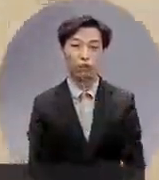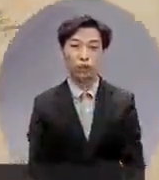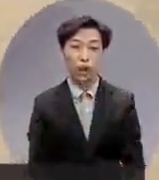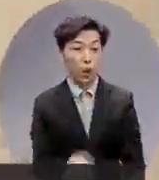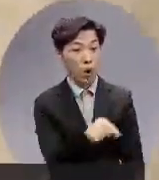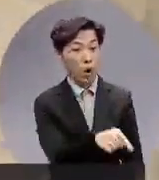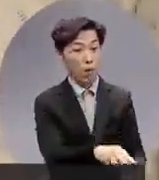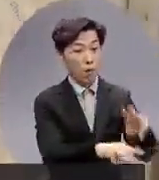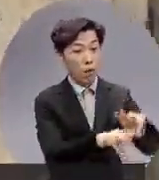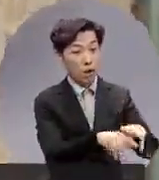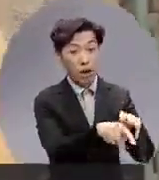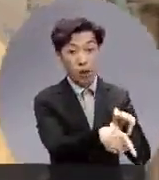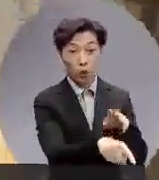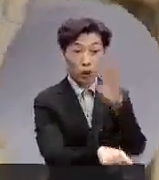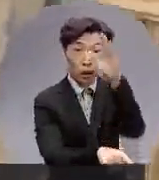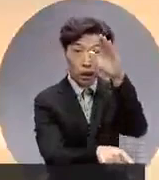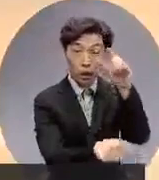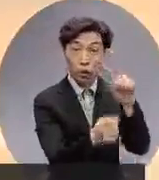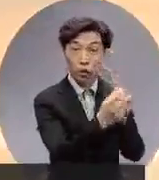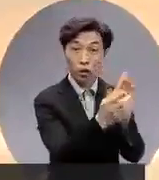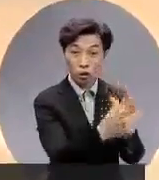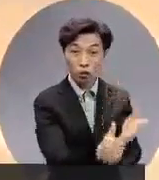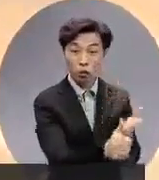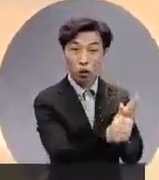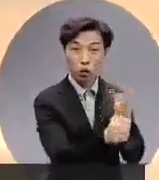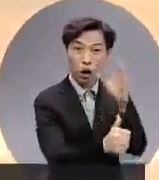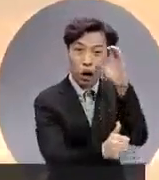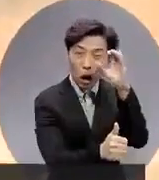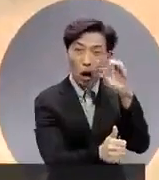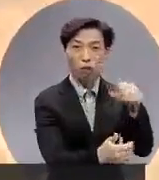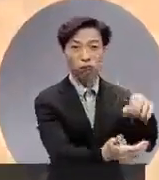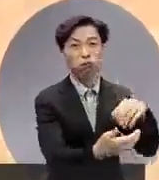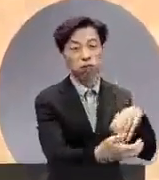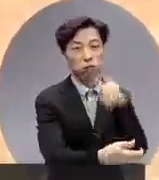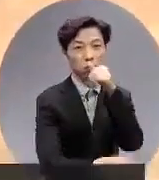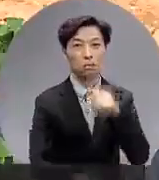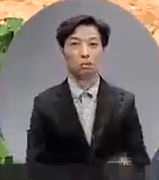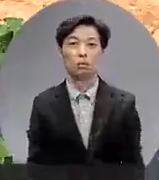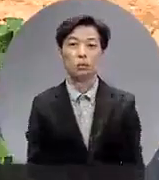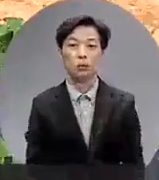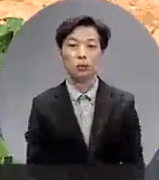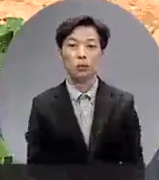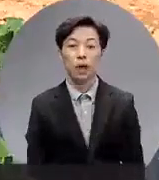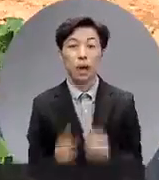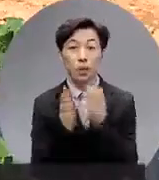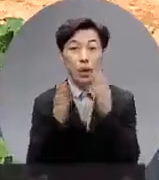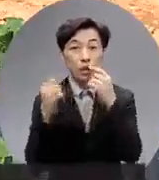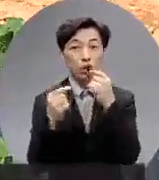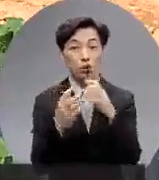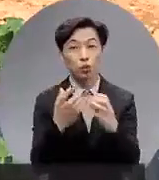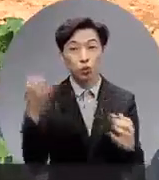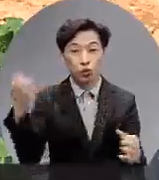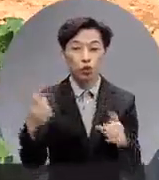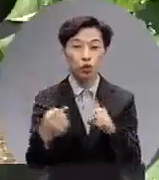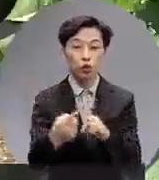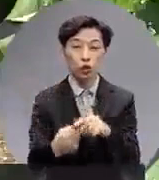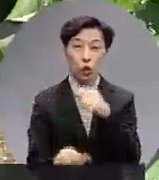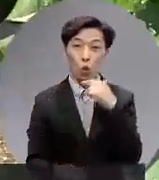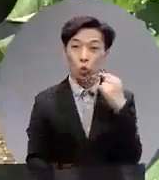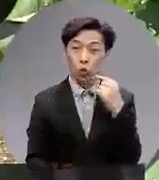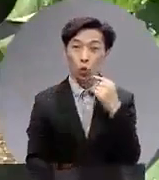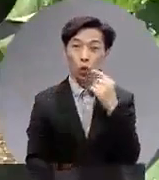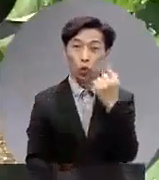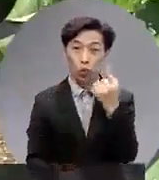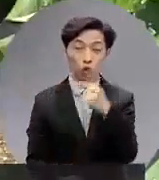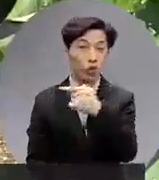한편에서는 닭도 사육해 주기적으로 달걀도 걷어들입니다. 배추와 무는 물론 양념인 고추와